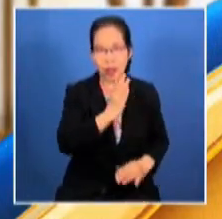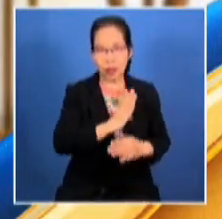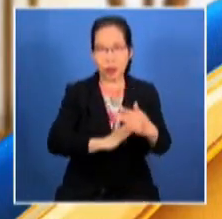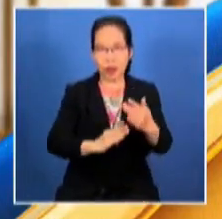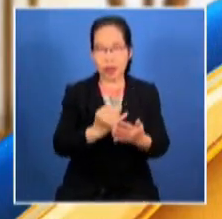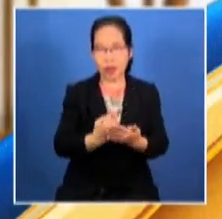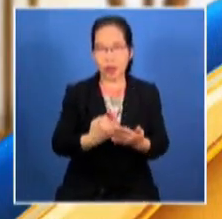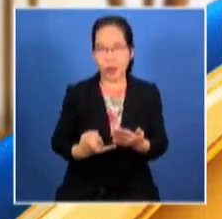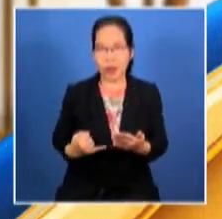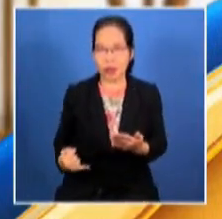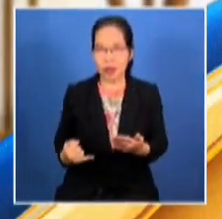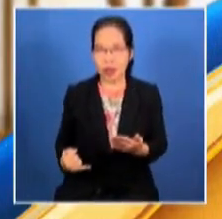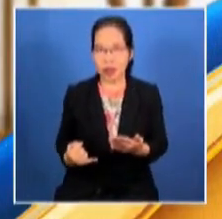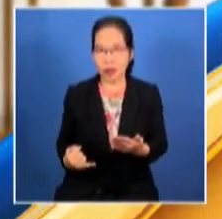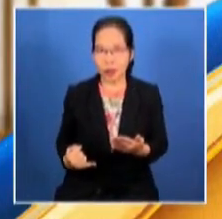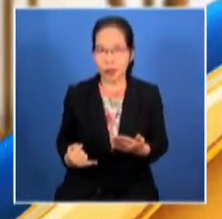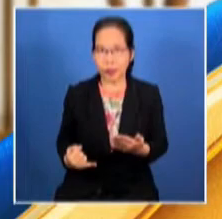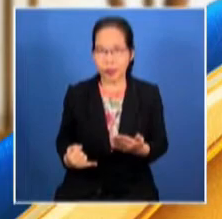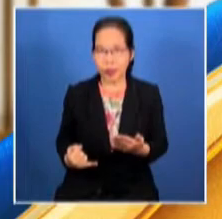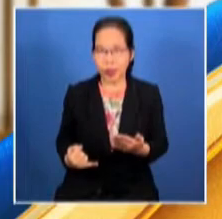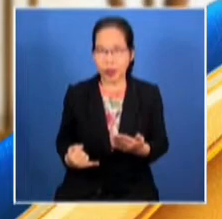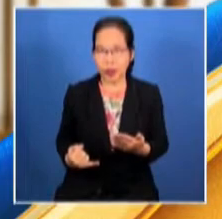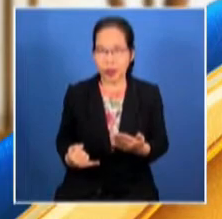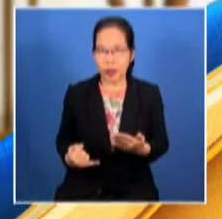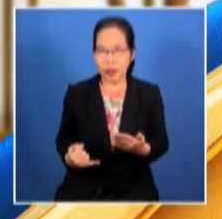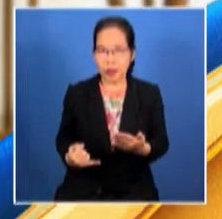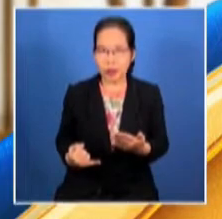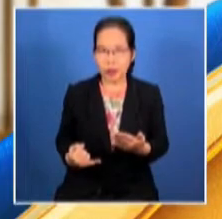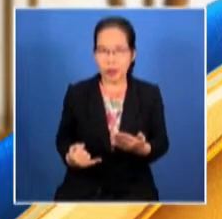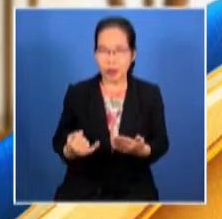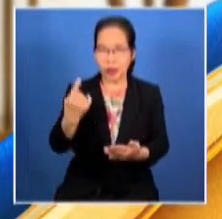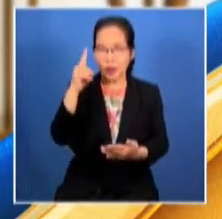na ang kabutihan ng Diyos ay makarating sa ating mga kapwa-tao.